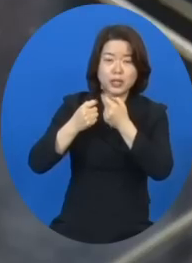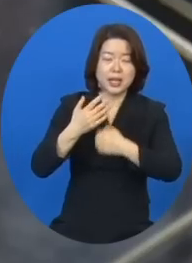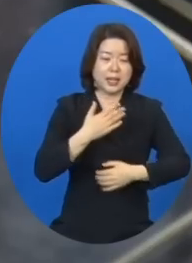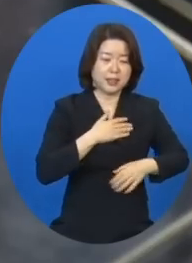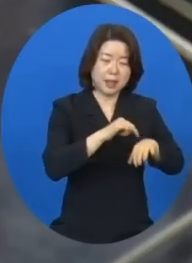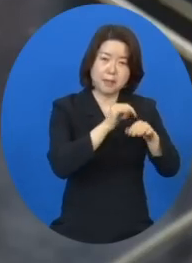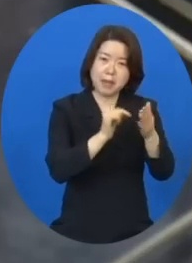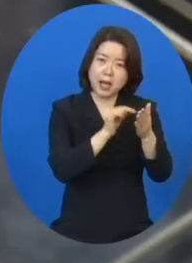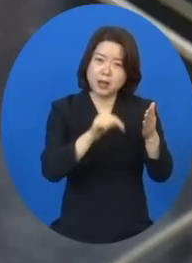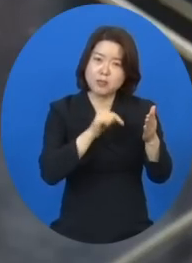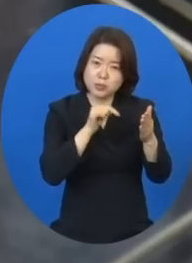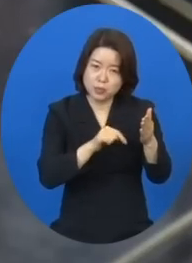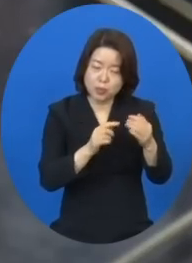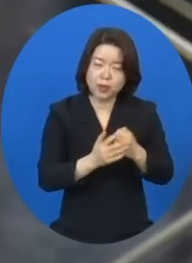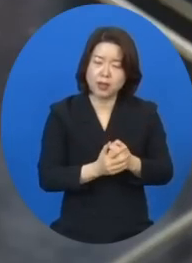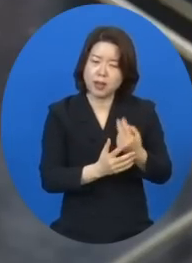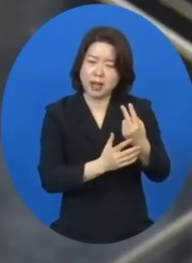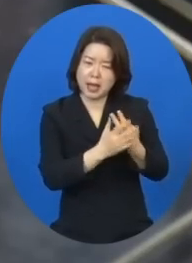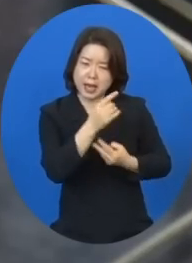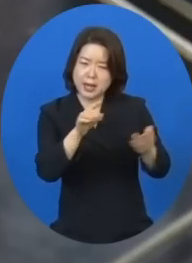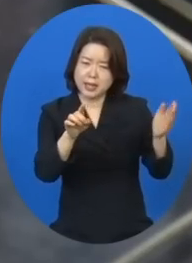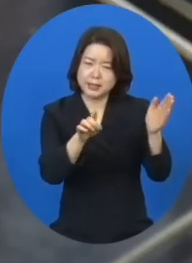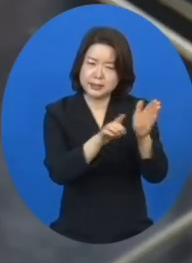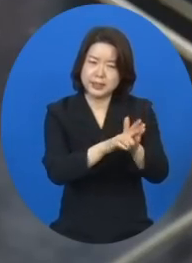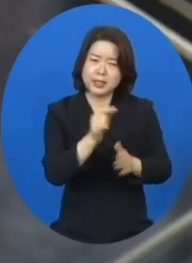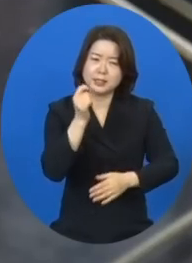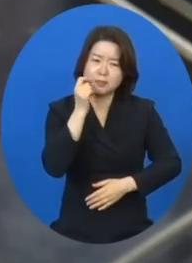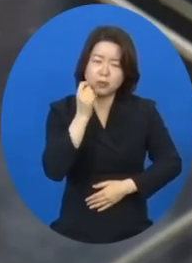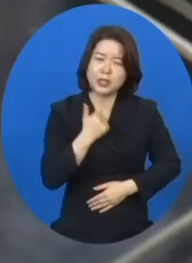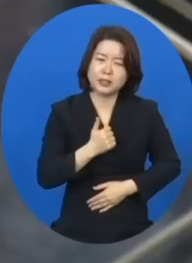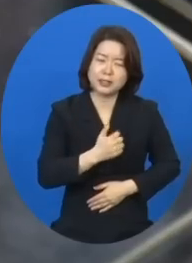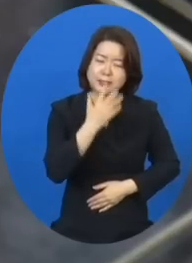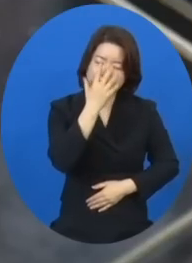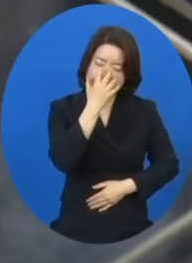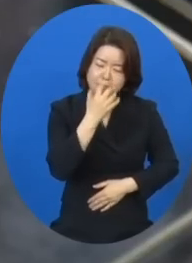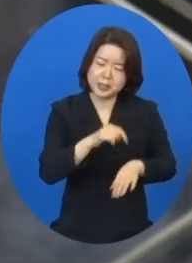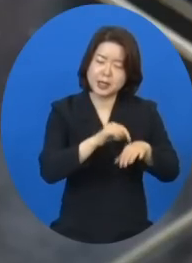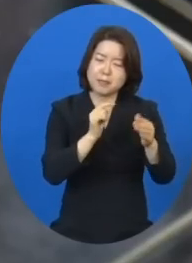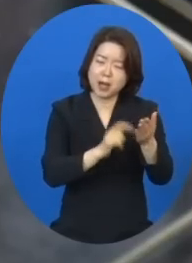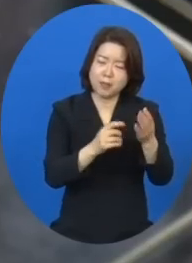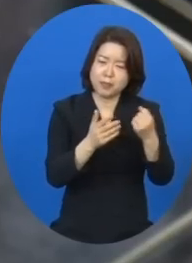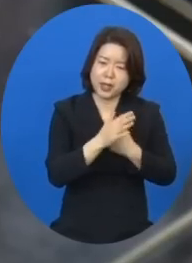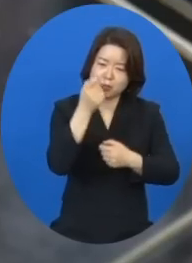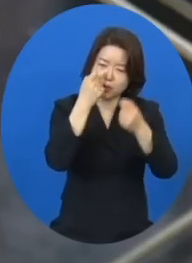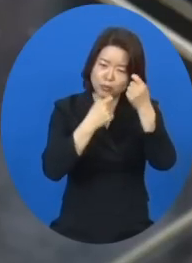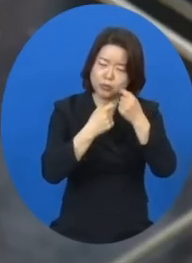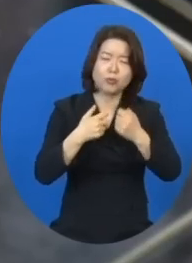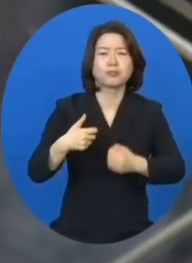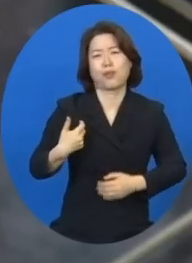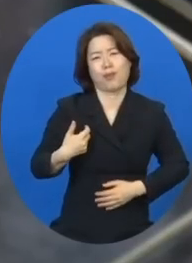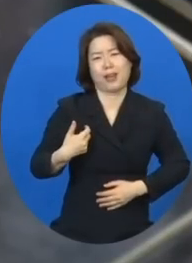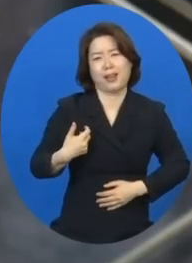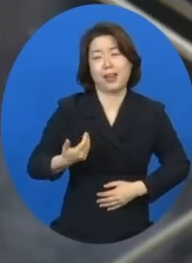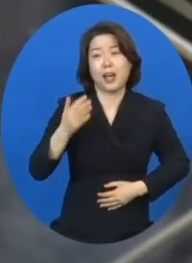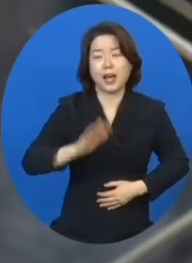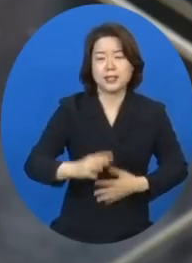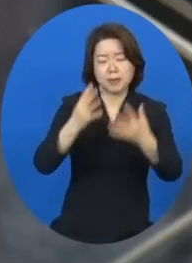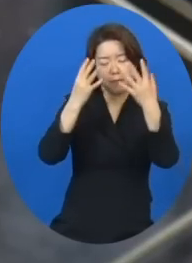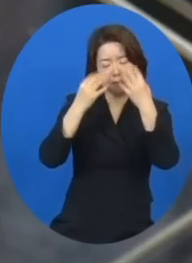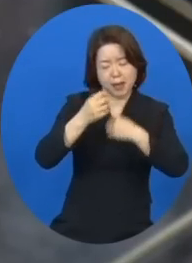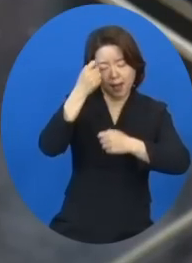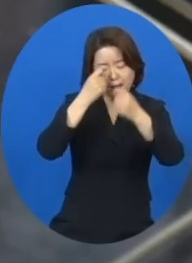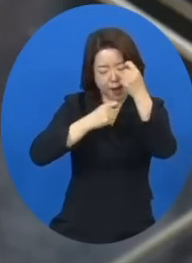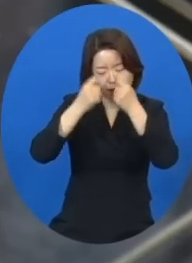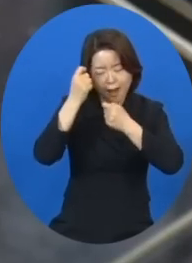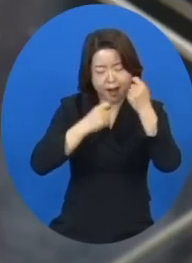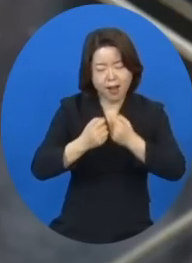마음에 하나됨을 신뢰하지 못한 비참함 때문이었는지 모르겠어요. 많은 눈물 끝에 수많은